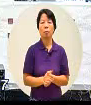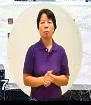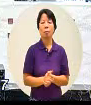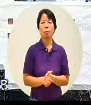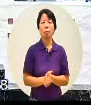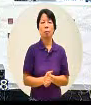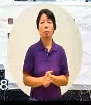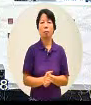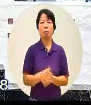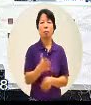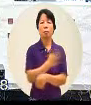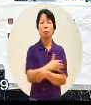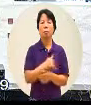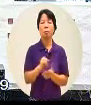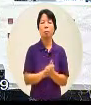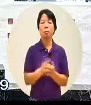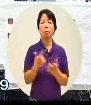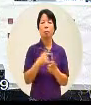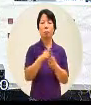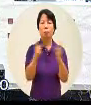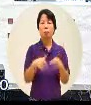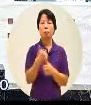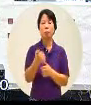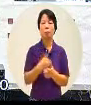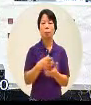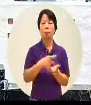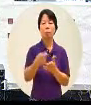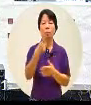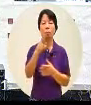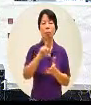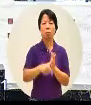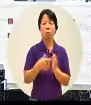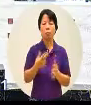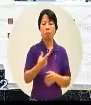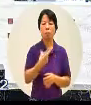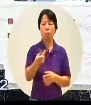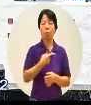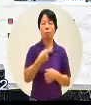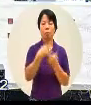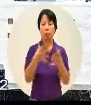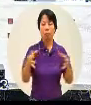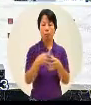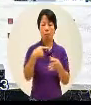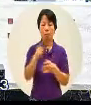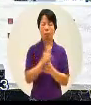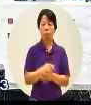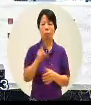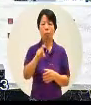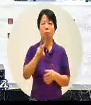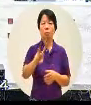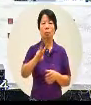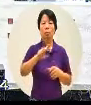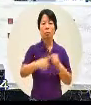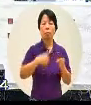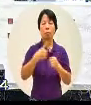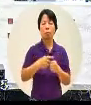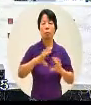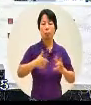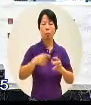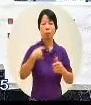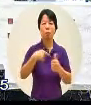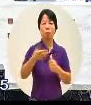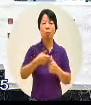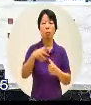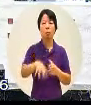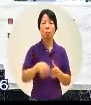好，谢谢，谢谢张胜富议员哦，借我时间哈、哦，一起来探讨十二年国教，即将上路的十二